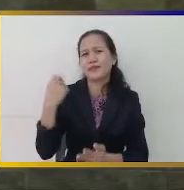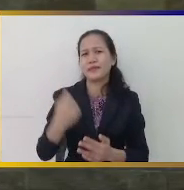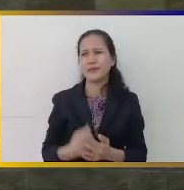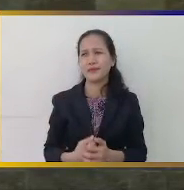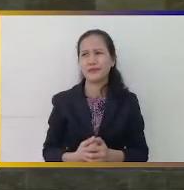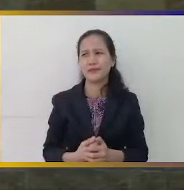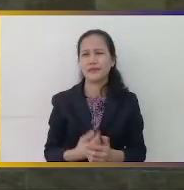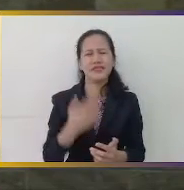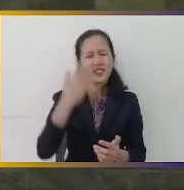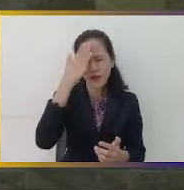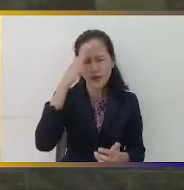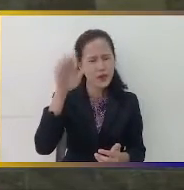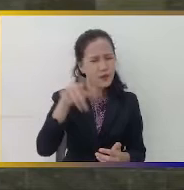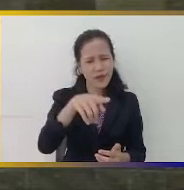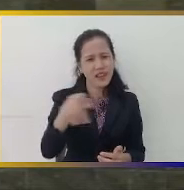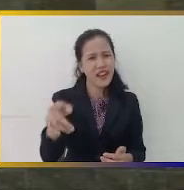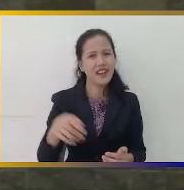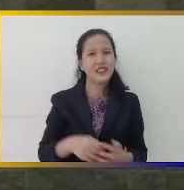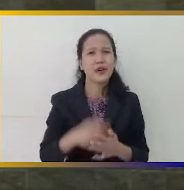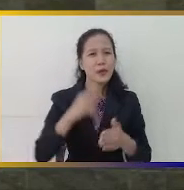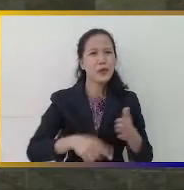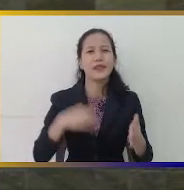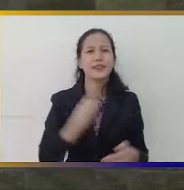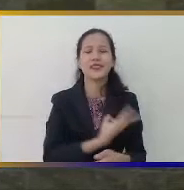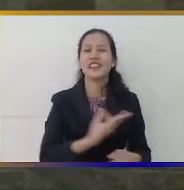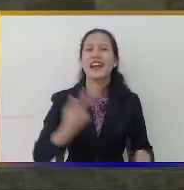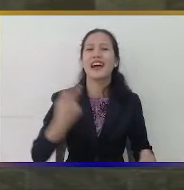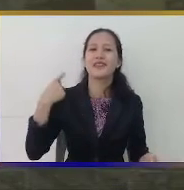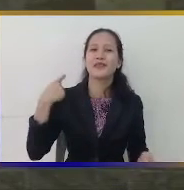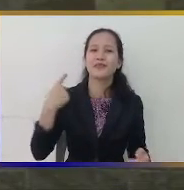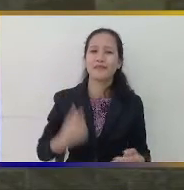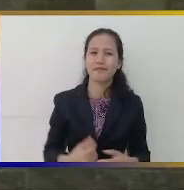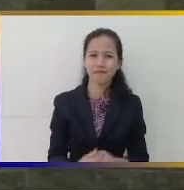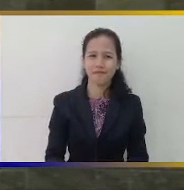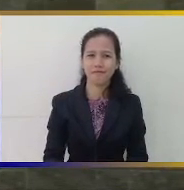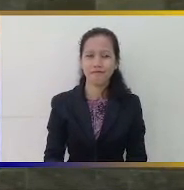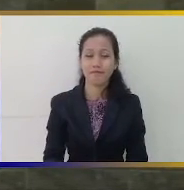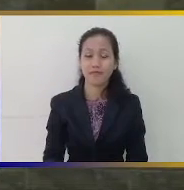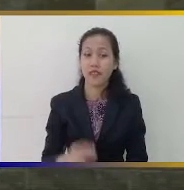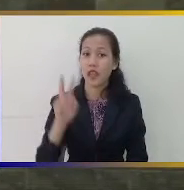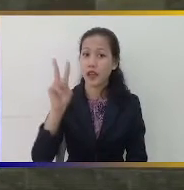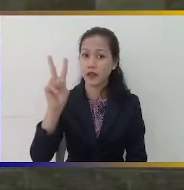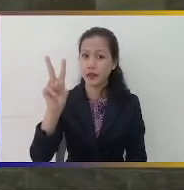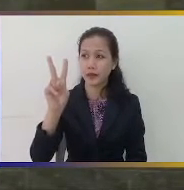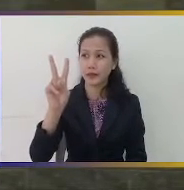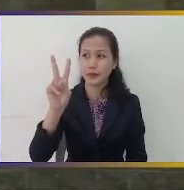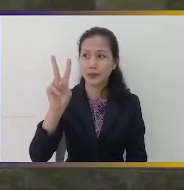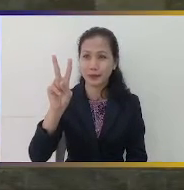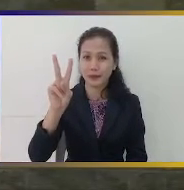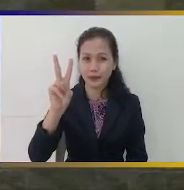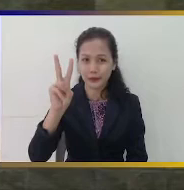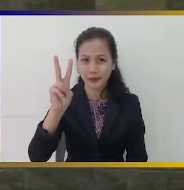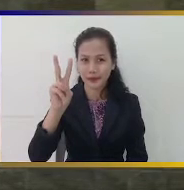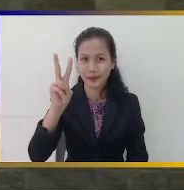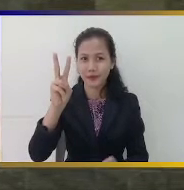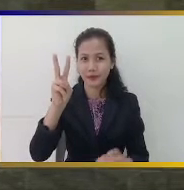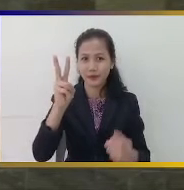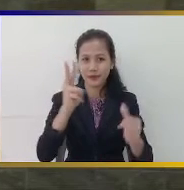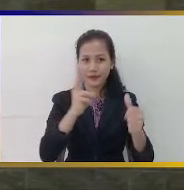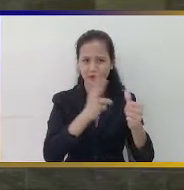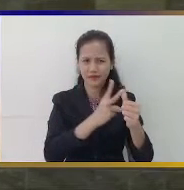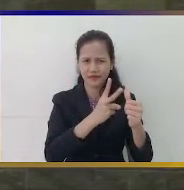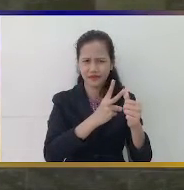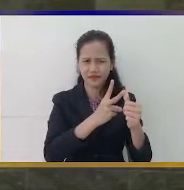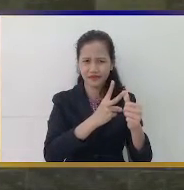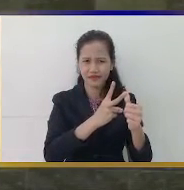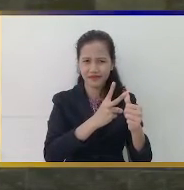Hindi niyo lang alam kung ano meron kayo. Number two. don't be a hindrance.